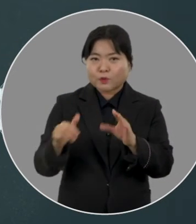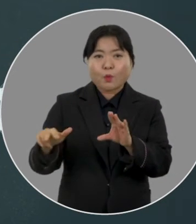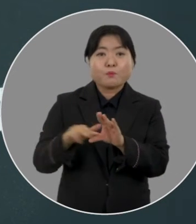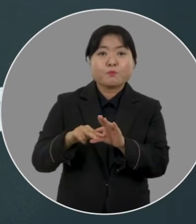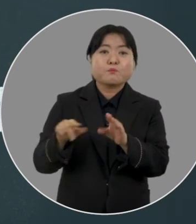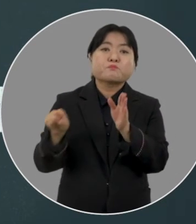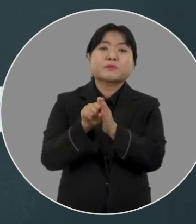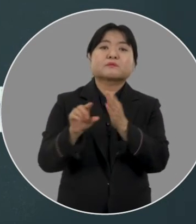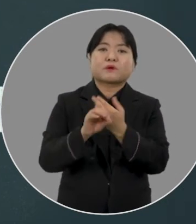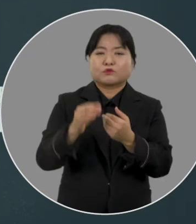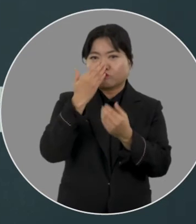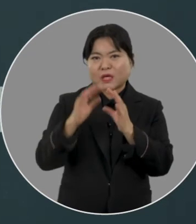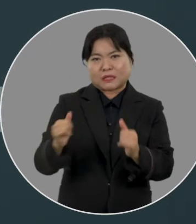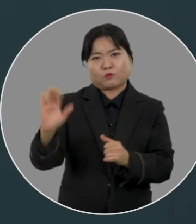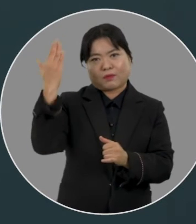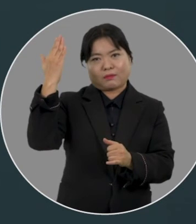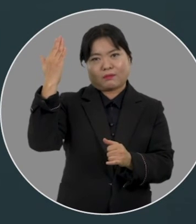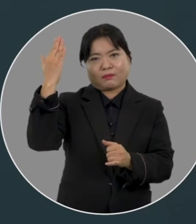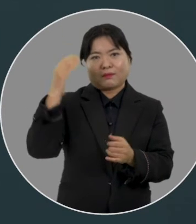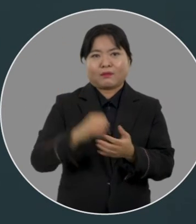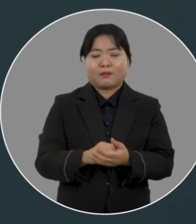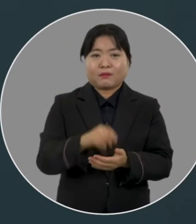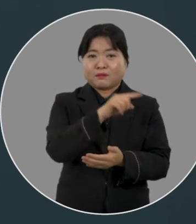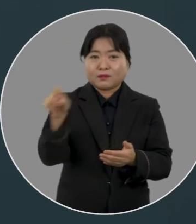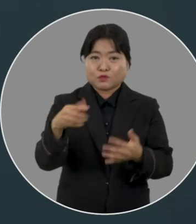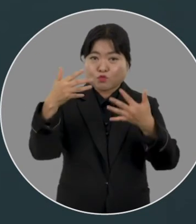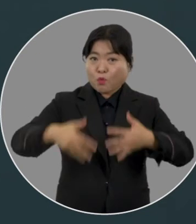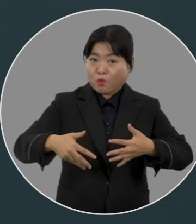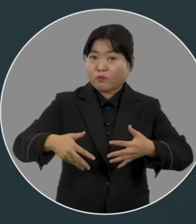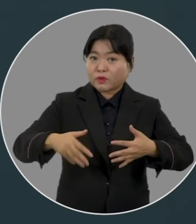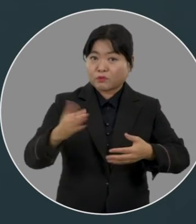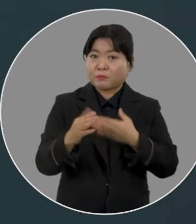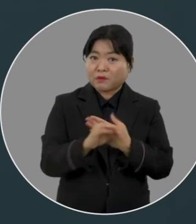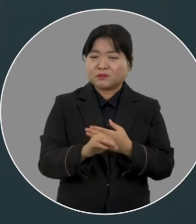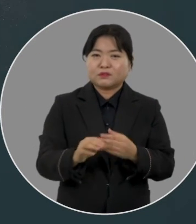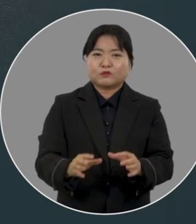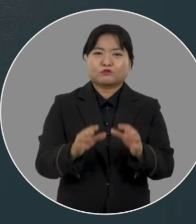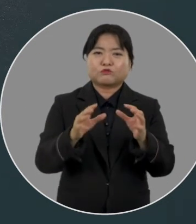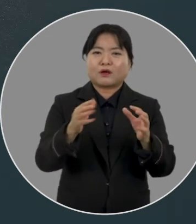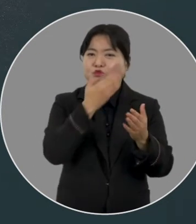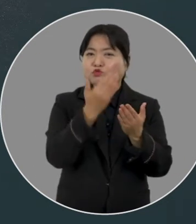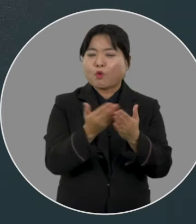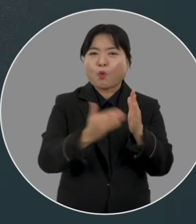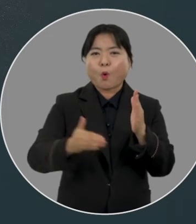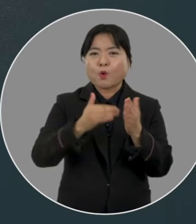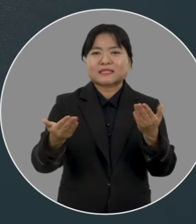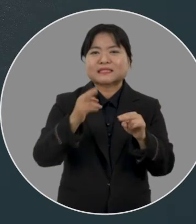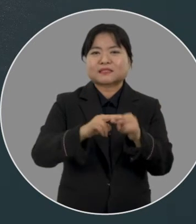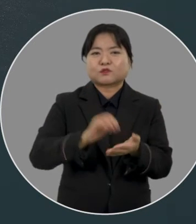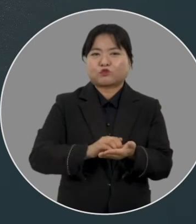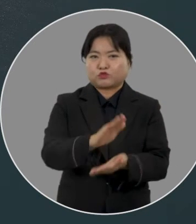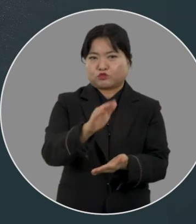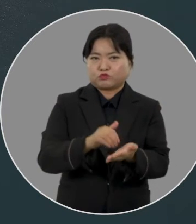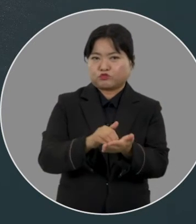믿으면 유대인으로 인정하는 거죠. 이 양대 조건에 걸리게 되면 이제 국가의 주요 공직에서 퇴출이